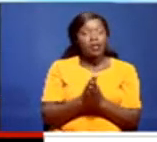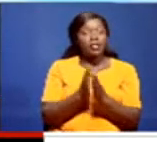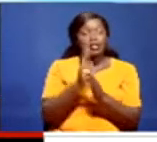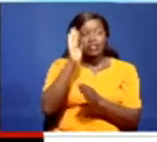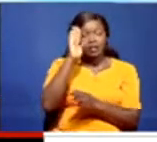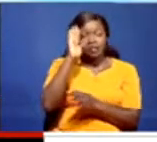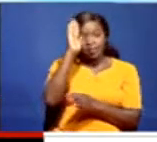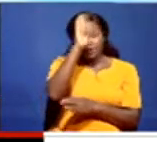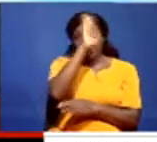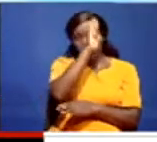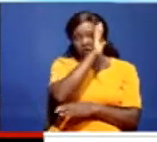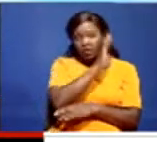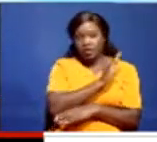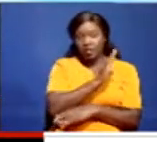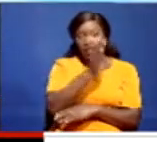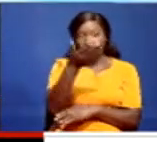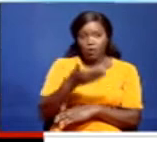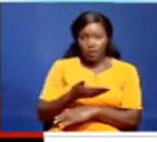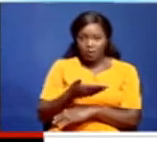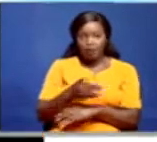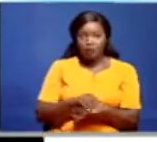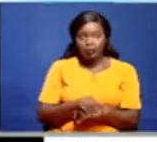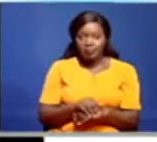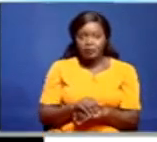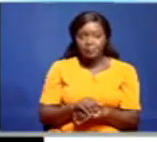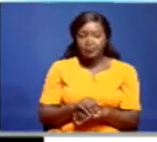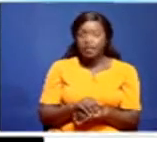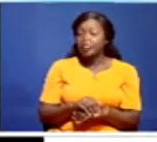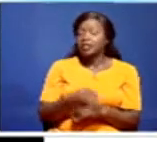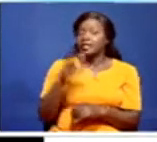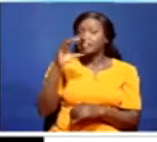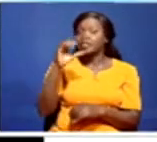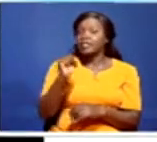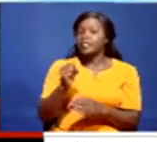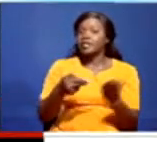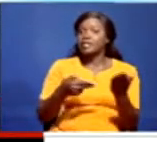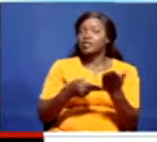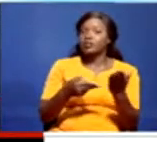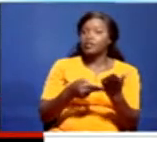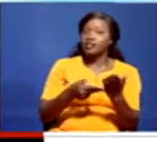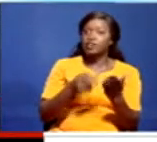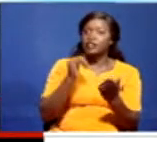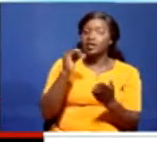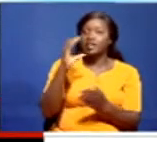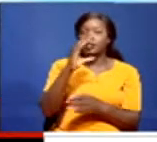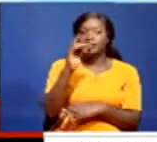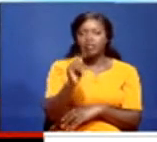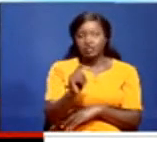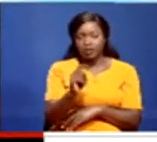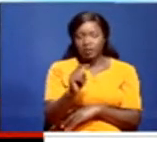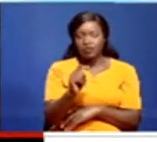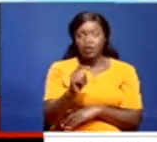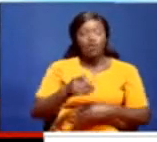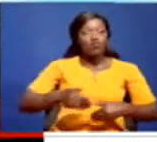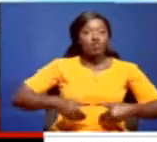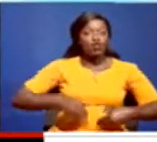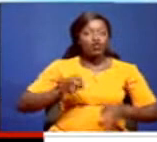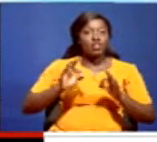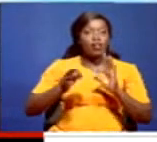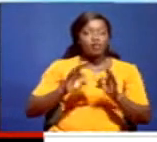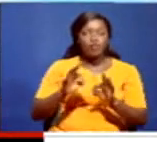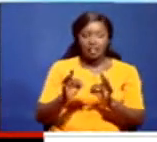Beatrice Gatonya Ngetich, karibu. Waziri wa Teknolojia ya Habari na Mawasiliano, Ubunifu na Masuala ya Vijana, Joe